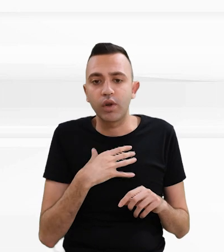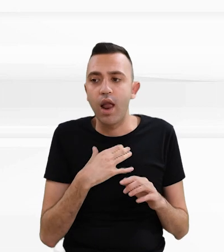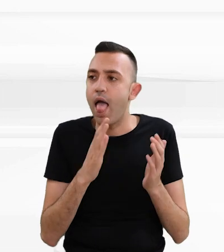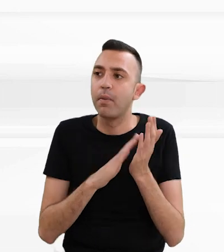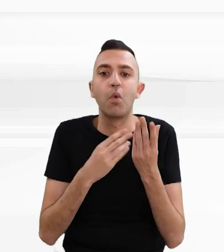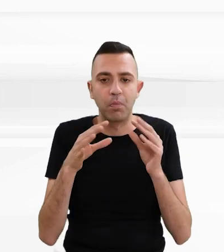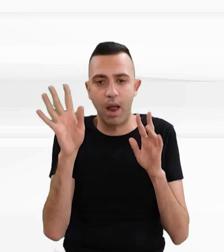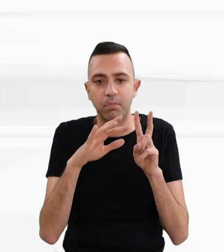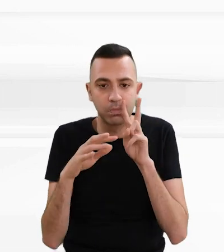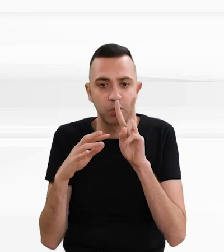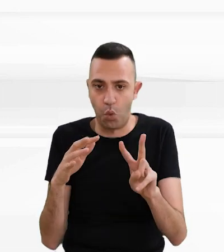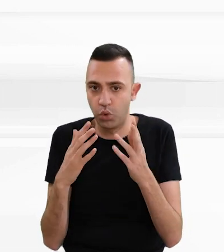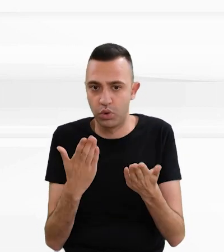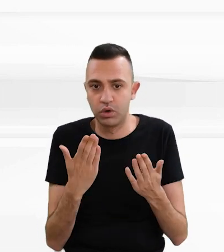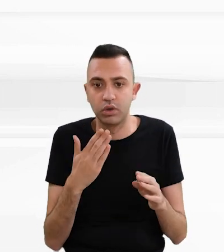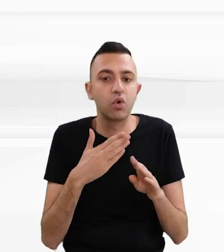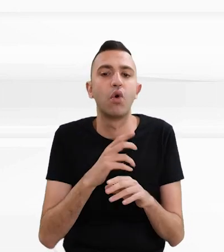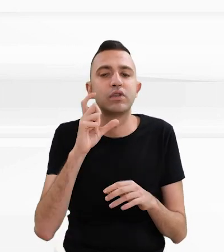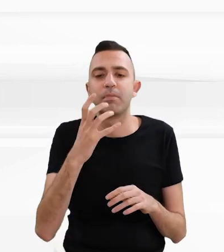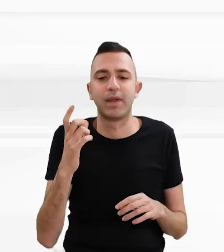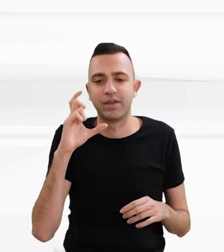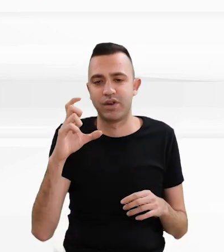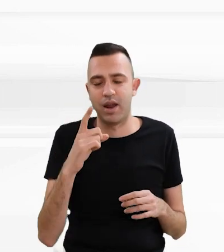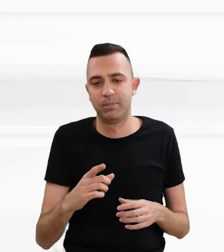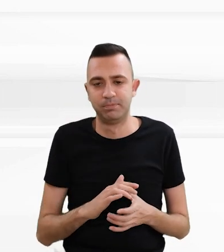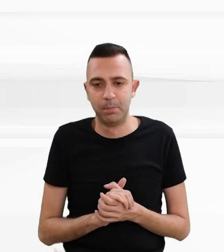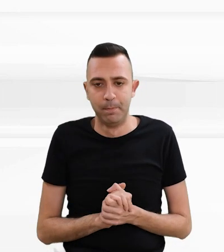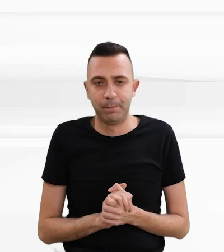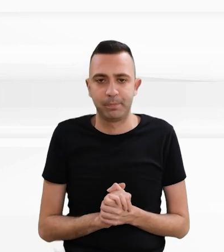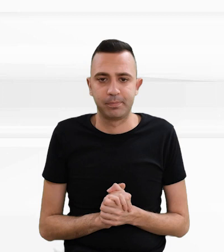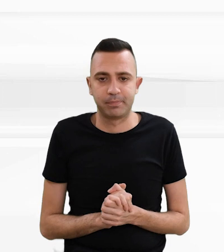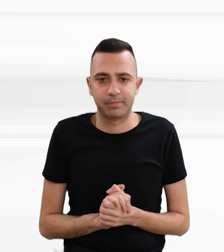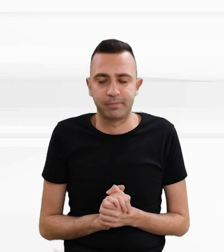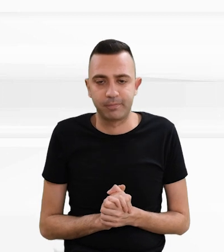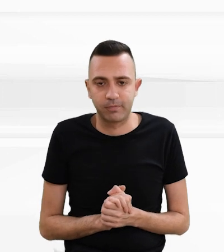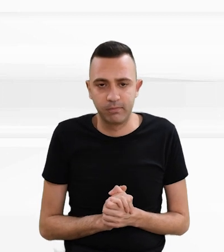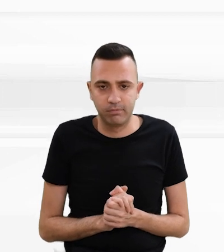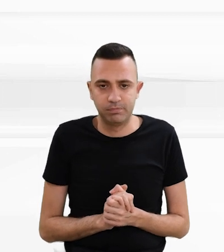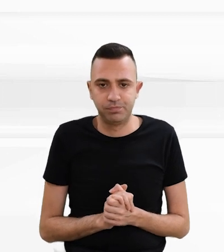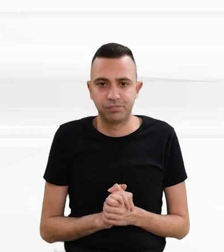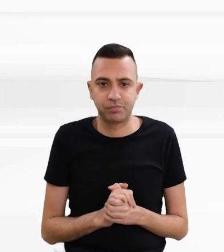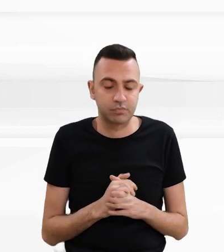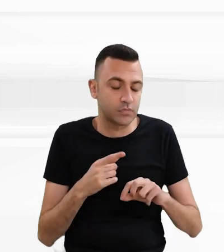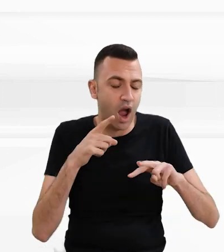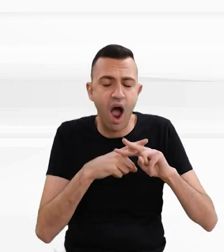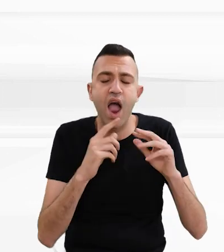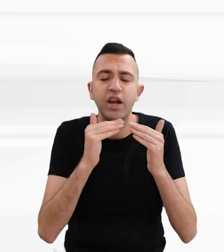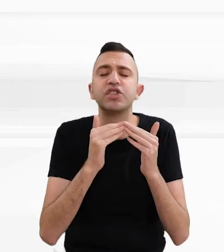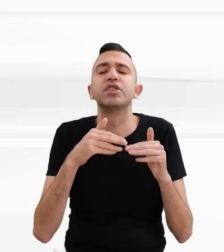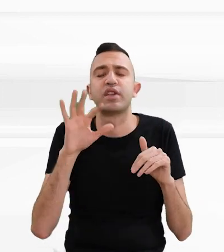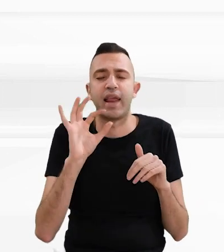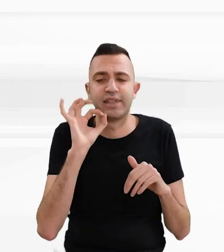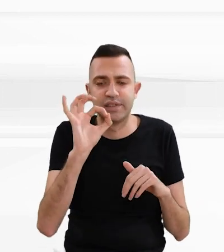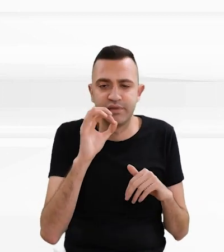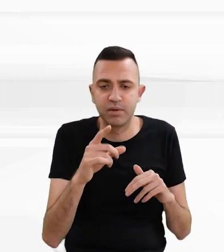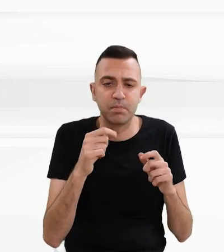halde doğru cevabım C seçeneği olmalı değerli kaşlar devam edelim ima eşit değildir Sıfır